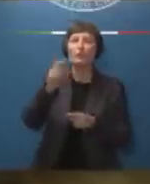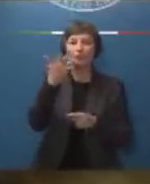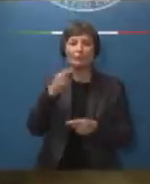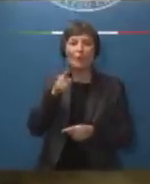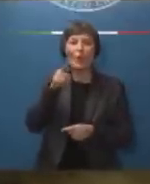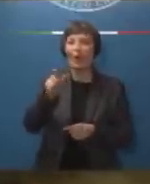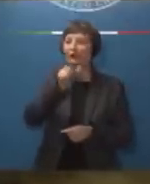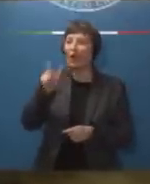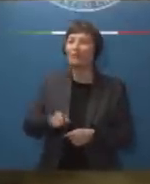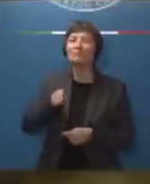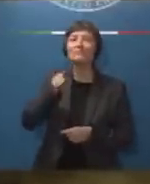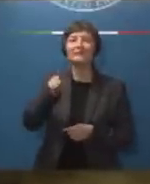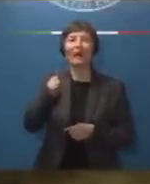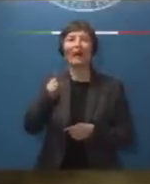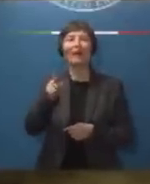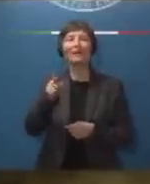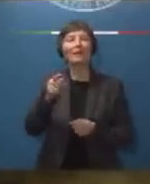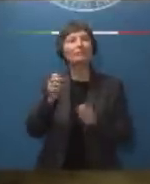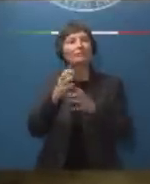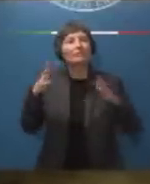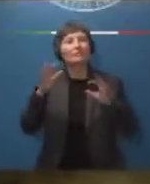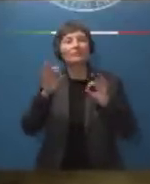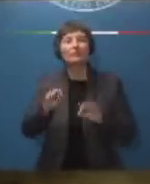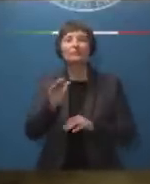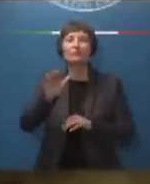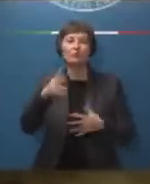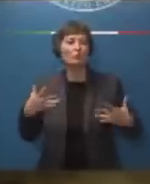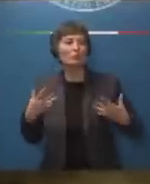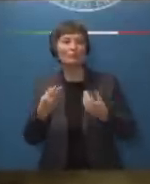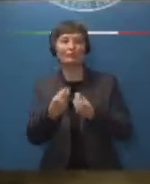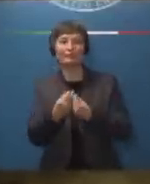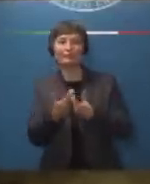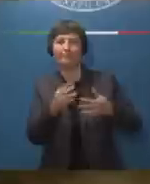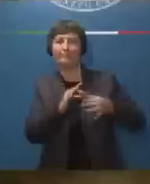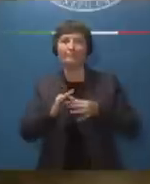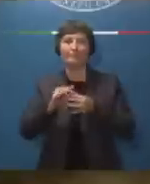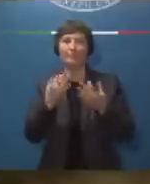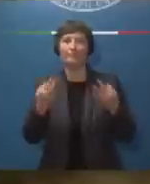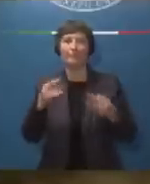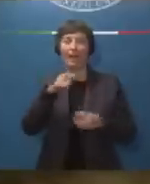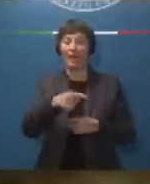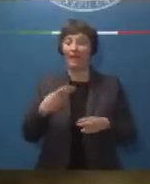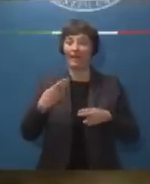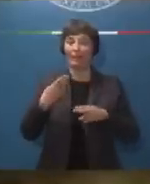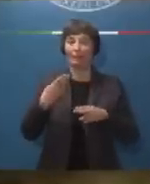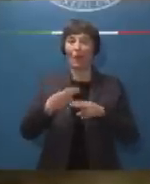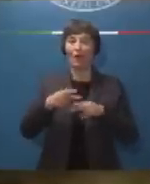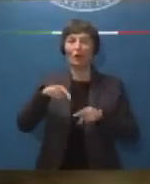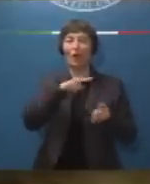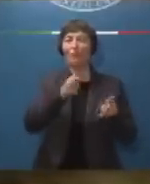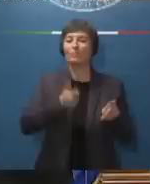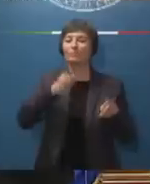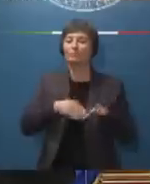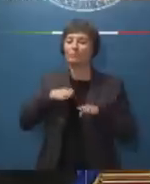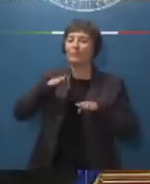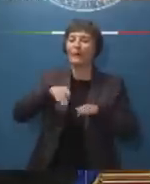nella prosperità come dimostra il fatto che Roma e la prima tappa di questa visita Europea del